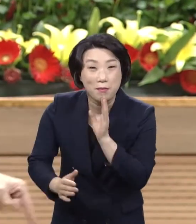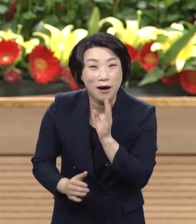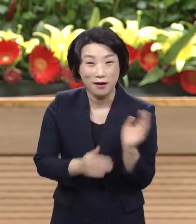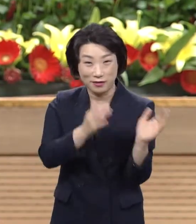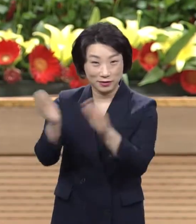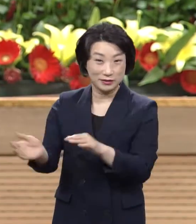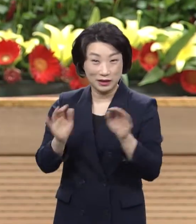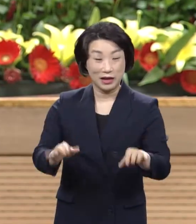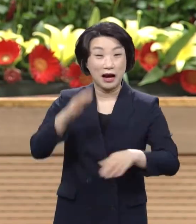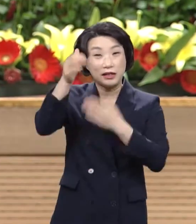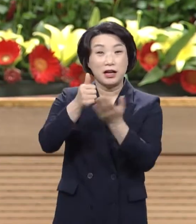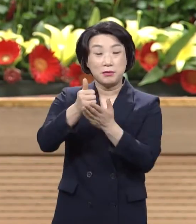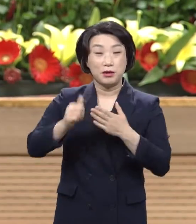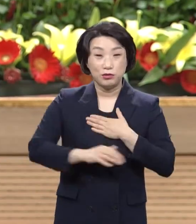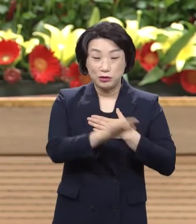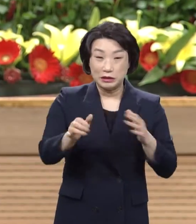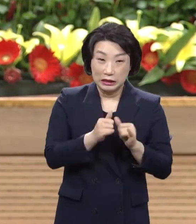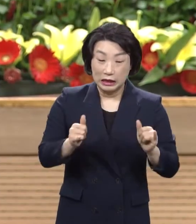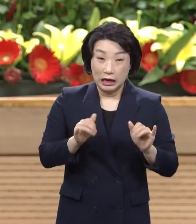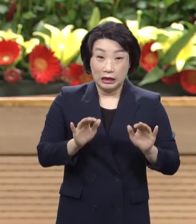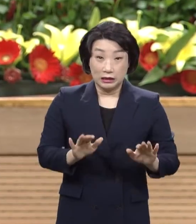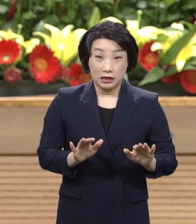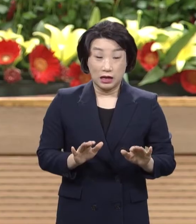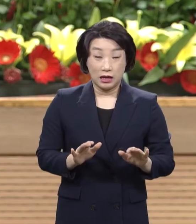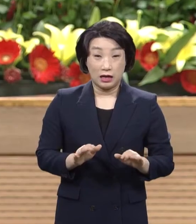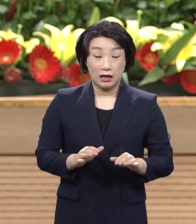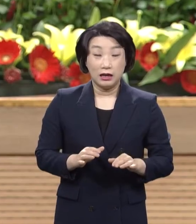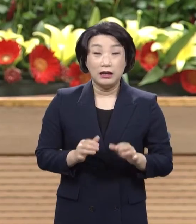그런데 하나님은 우리같이 피조물이요